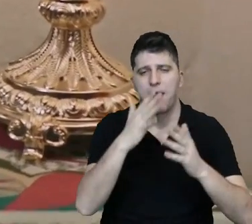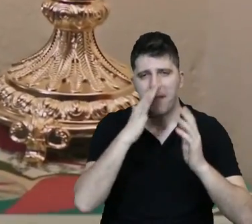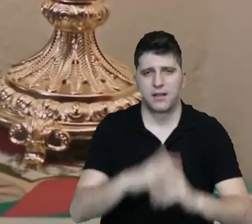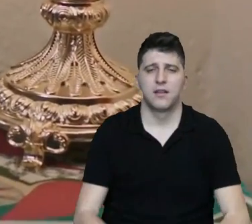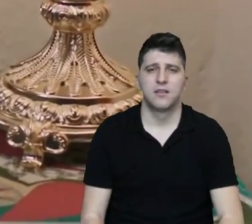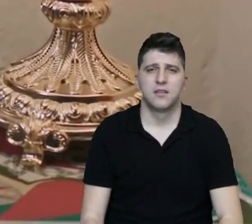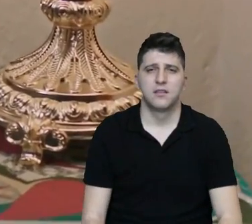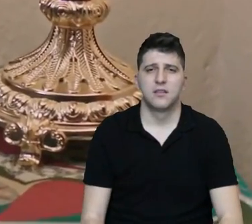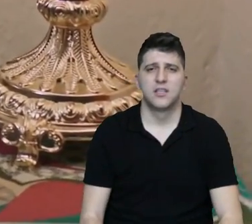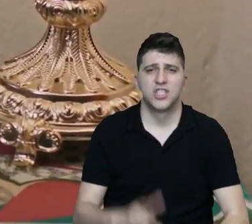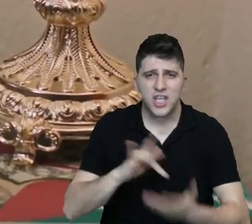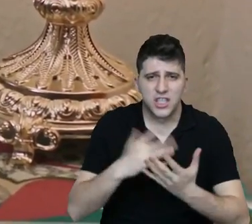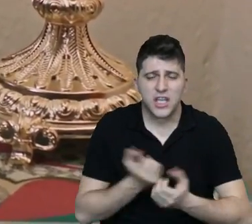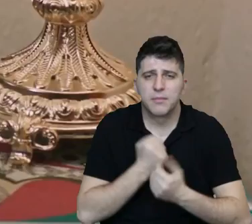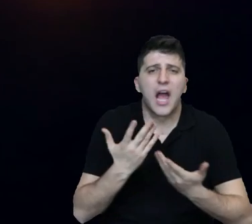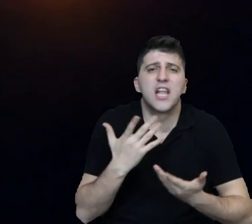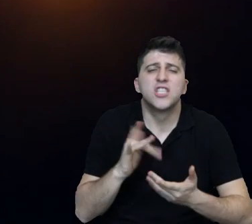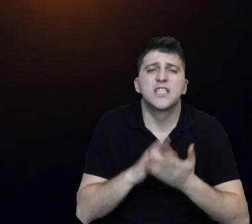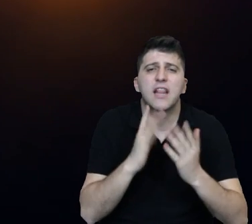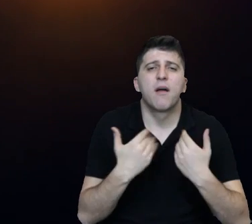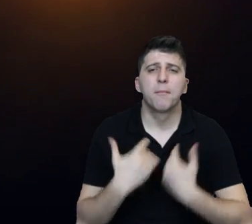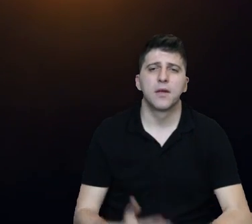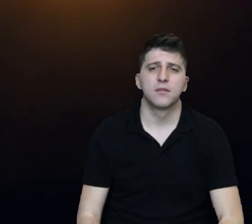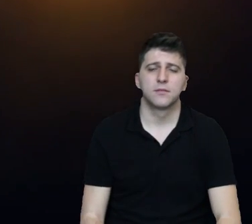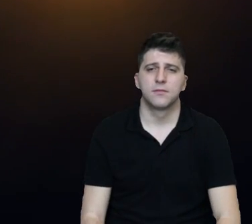Aile fotoğrafına odaklanıldı.